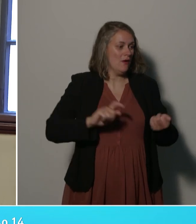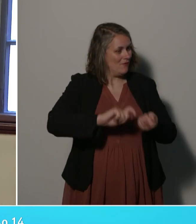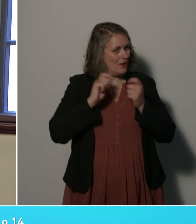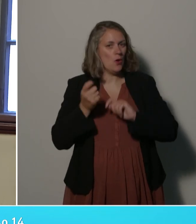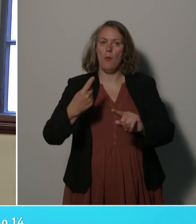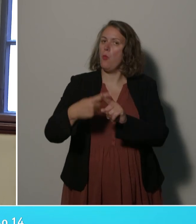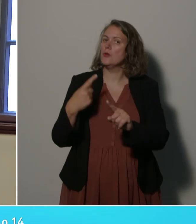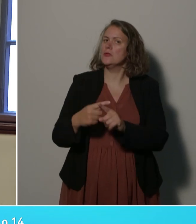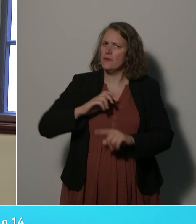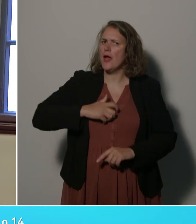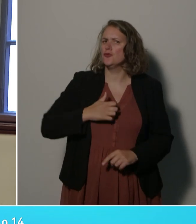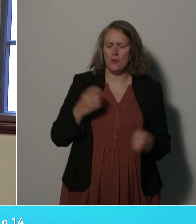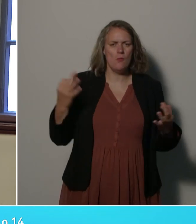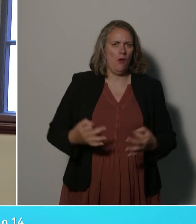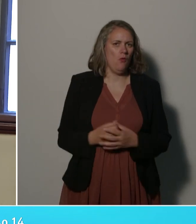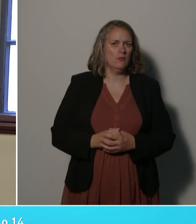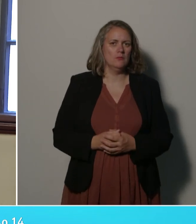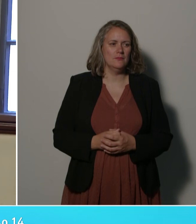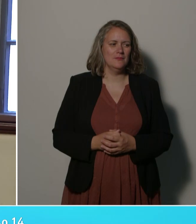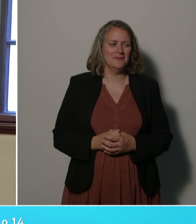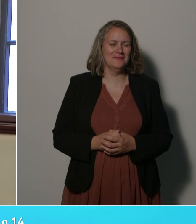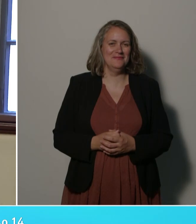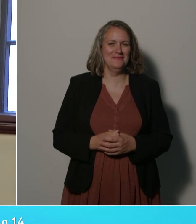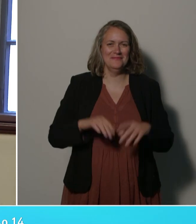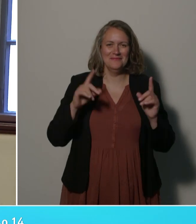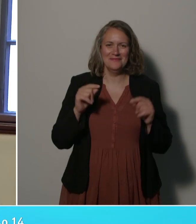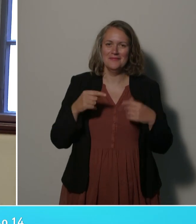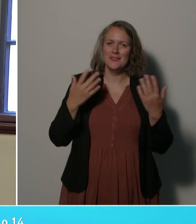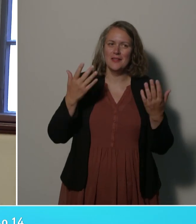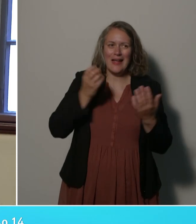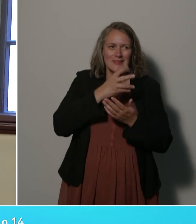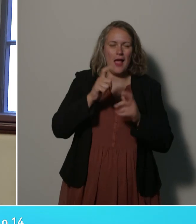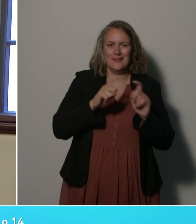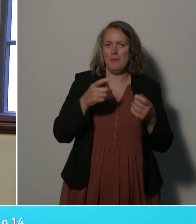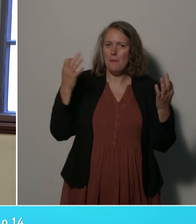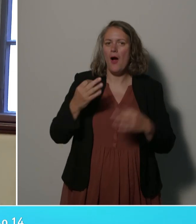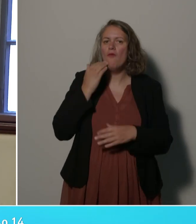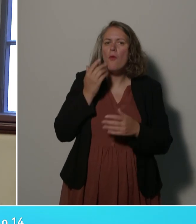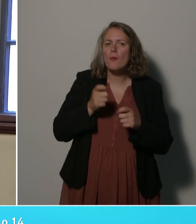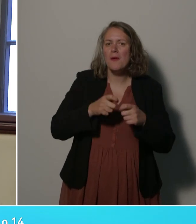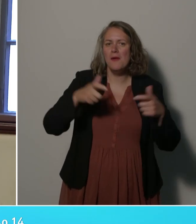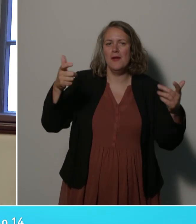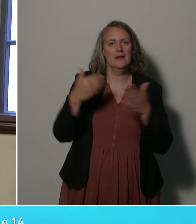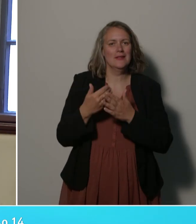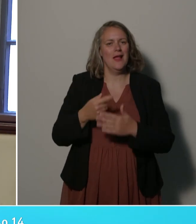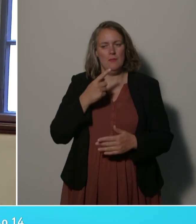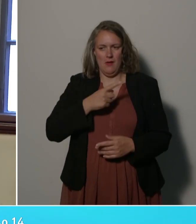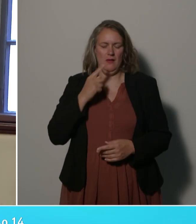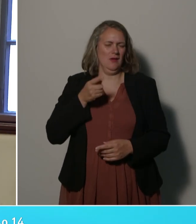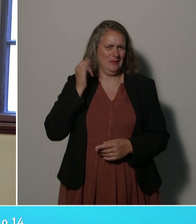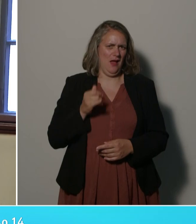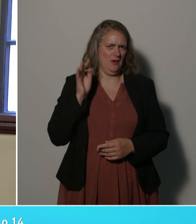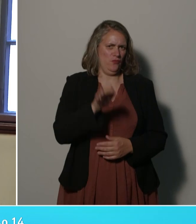auch positiv herangehen muss. Es ist doch unstreitig, dass wir Wohnungen brauchen. Und deswegen sollten wir dem auch zustimmen